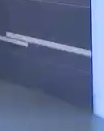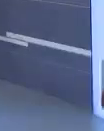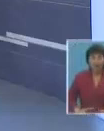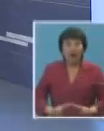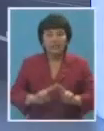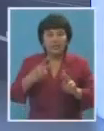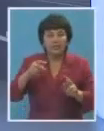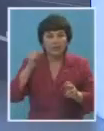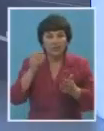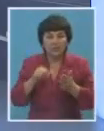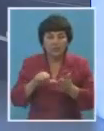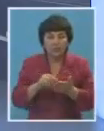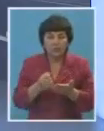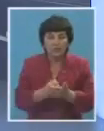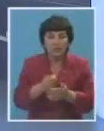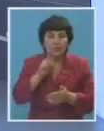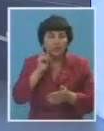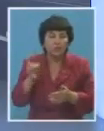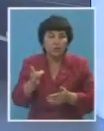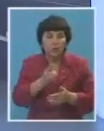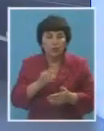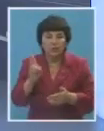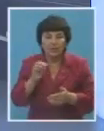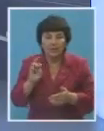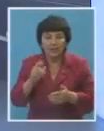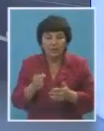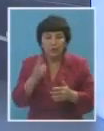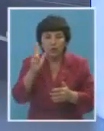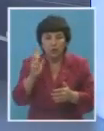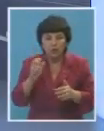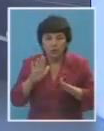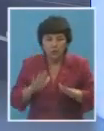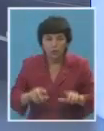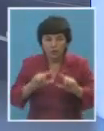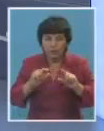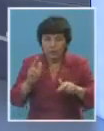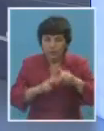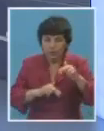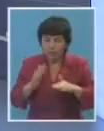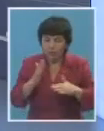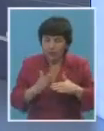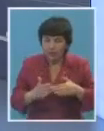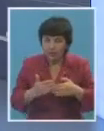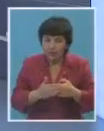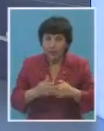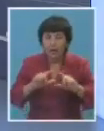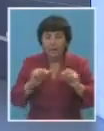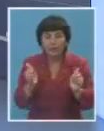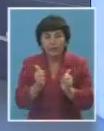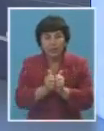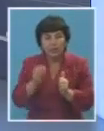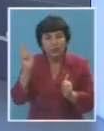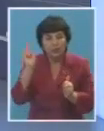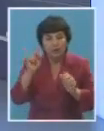Астананың 20 жылдық мерейтойы қарсаңында Зеленов ауданы Дариян ауылындағы 300 орындық мектептің құрылысы аяқталды. Мектеп жанында жоғары